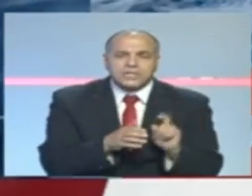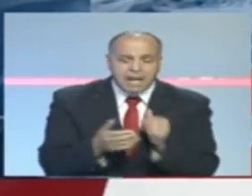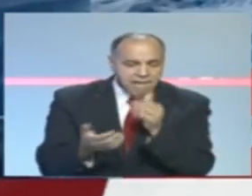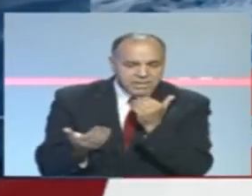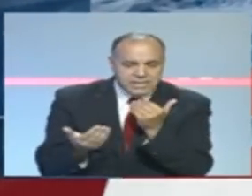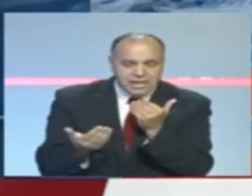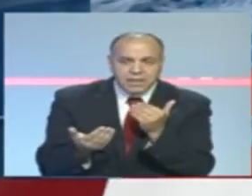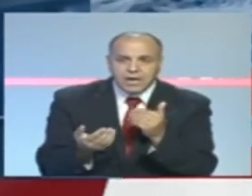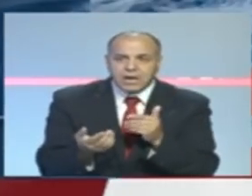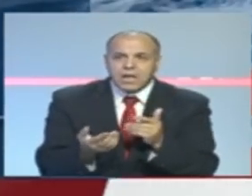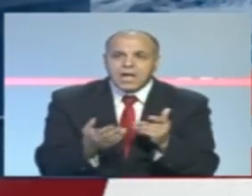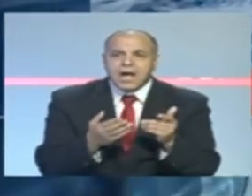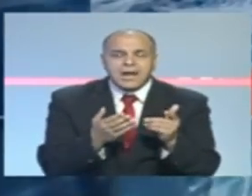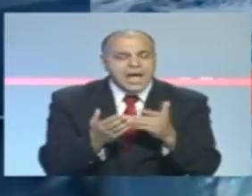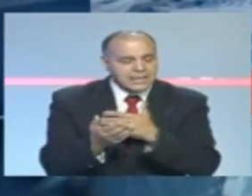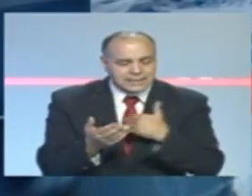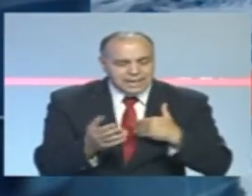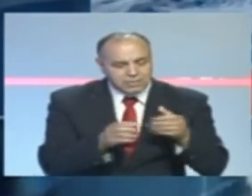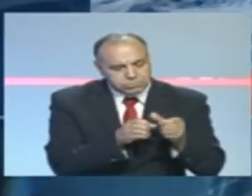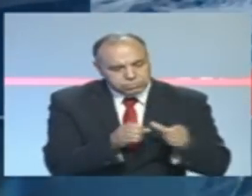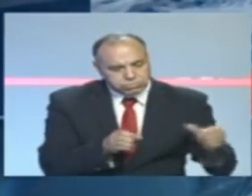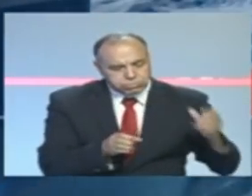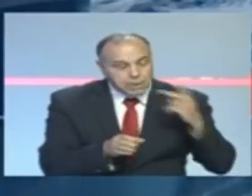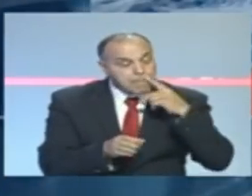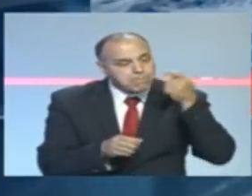توجيههم الى العزل الصحي